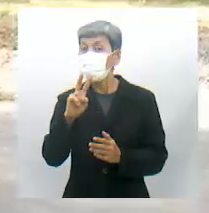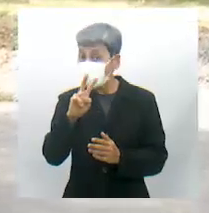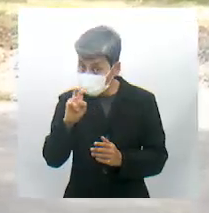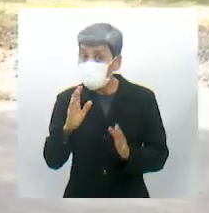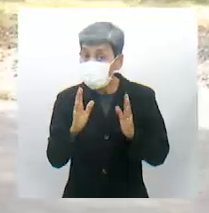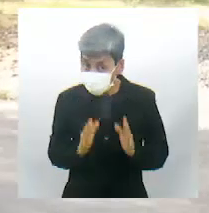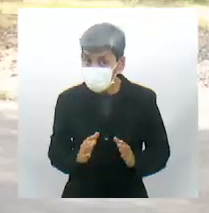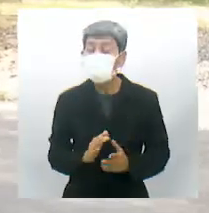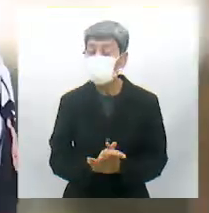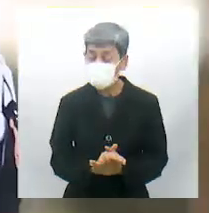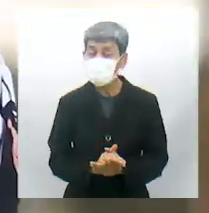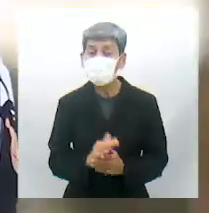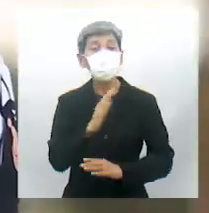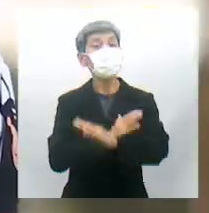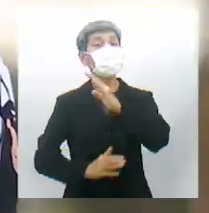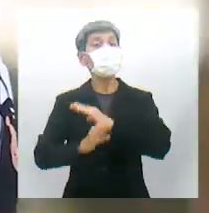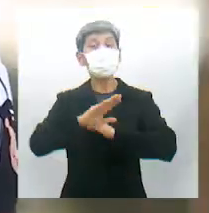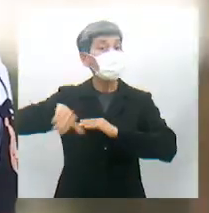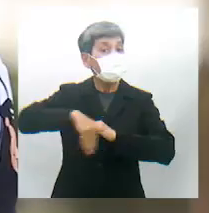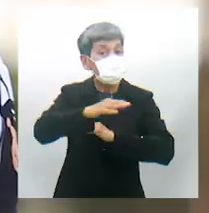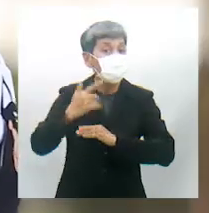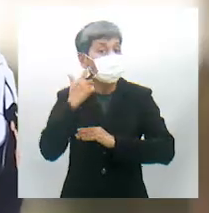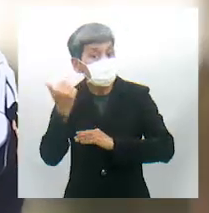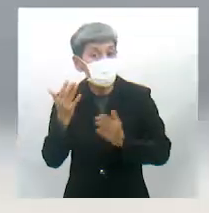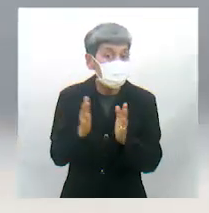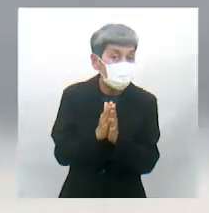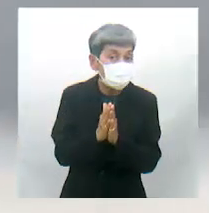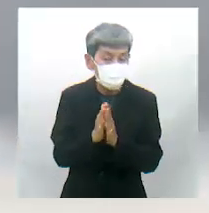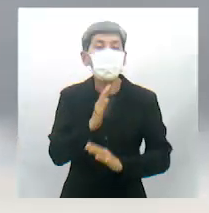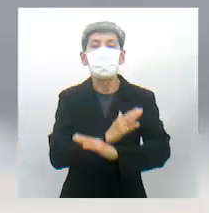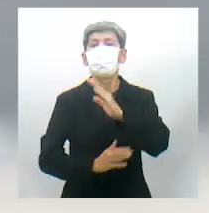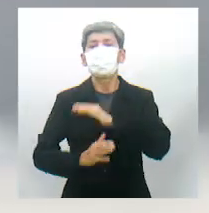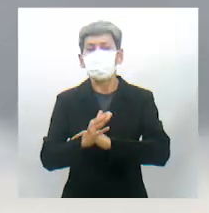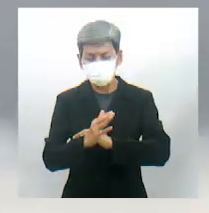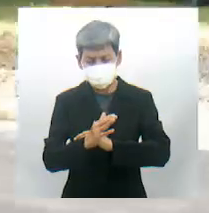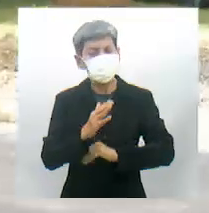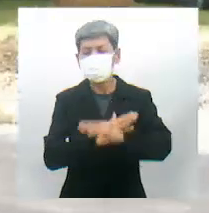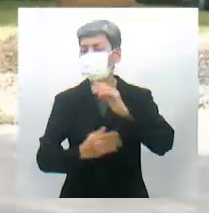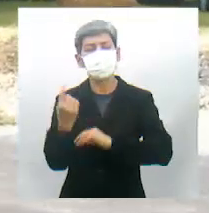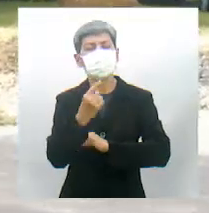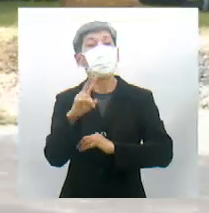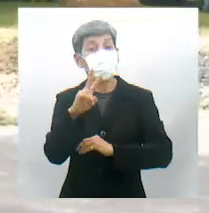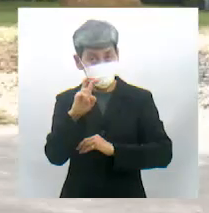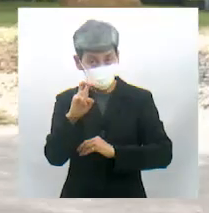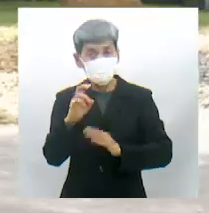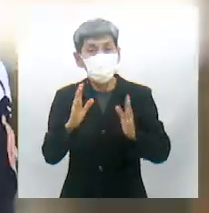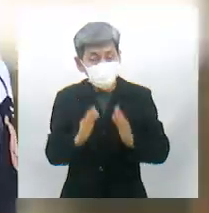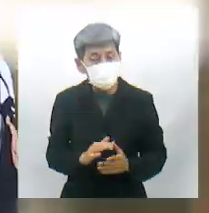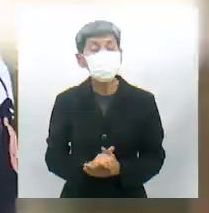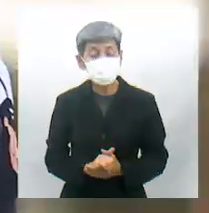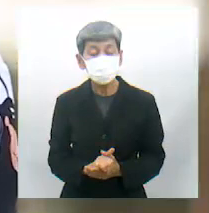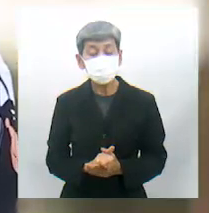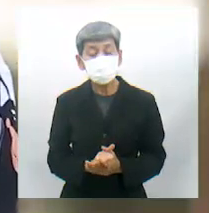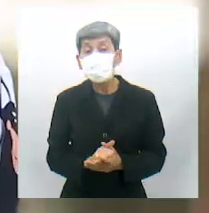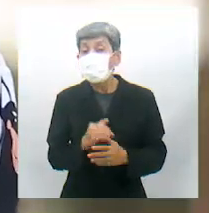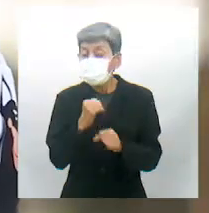200เลยเหรอก็คือคนพิการหมดเลยหรือว่ามีคนปกติด้วย มีคนพิการร่างกายอย่างเดียวครับ 200 ครับ แล้ว